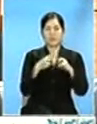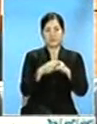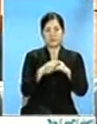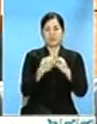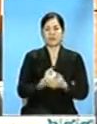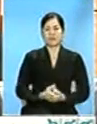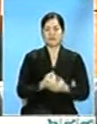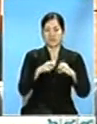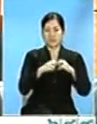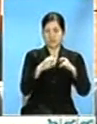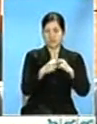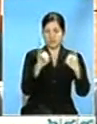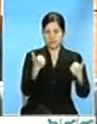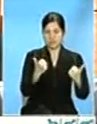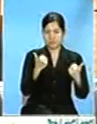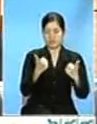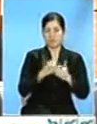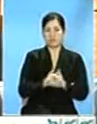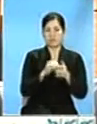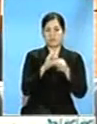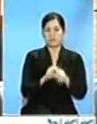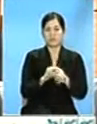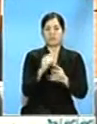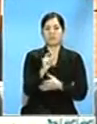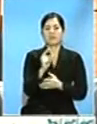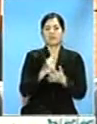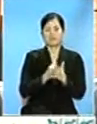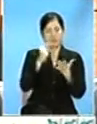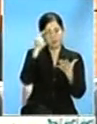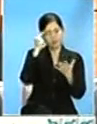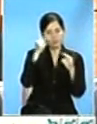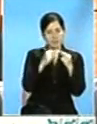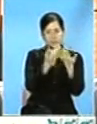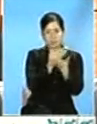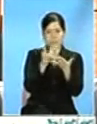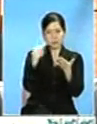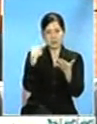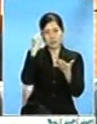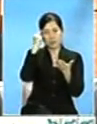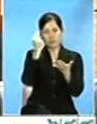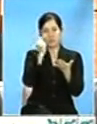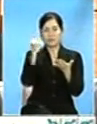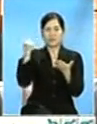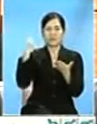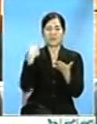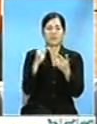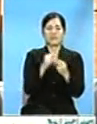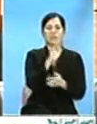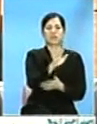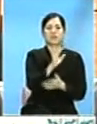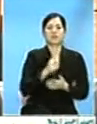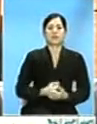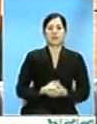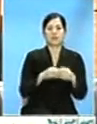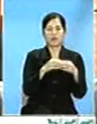ที่เกิดขึ้นอยู่ก็คือการชิงไหวชิงพริบนะชิงไหวชิงพริบของ